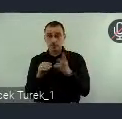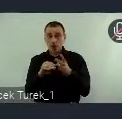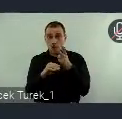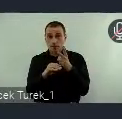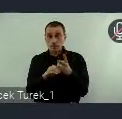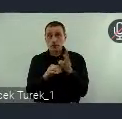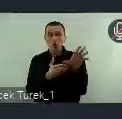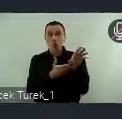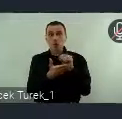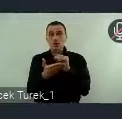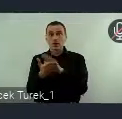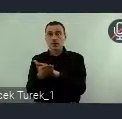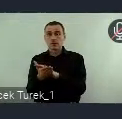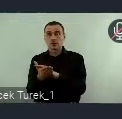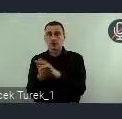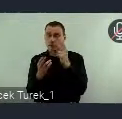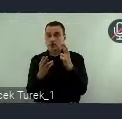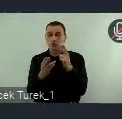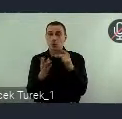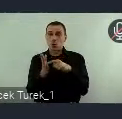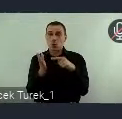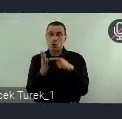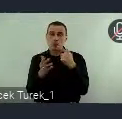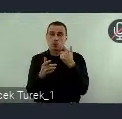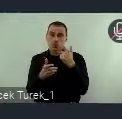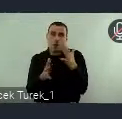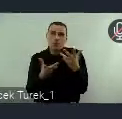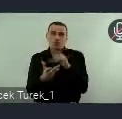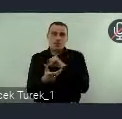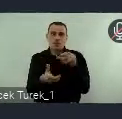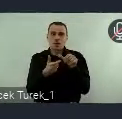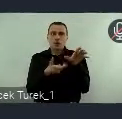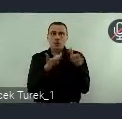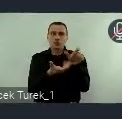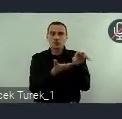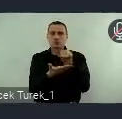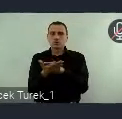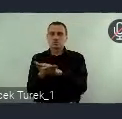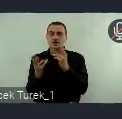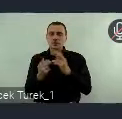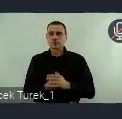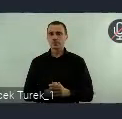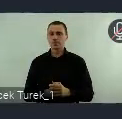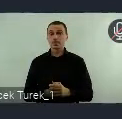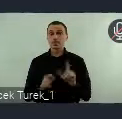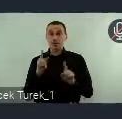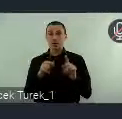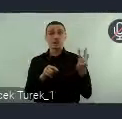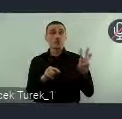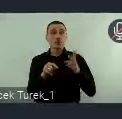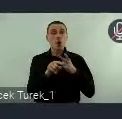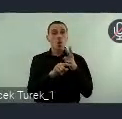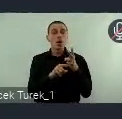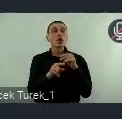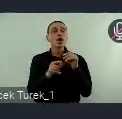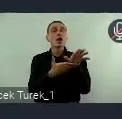wkleić to do Worda do notatnika to to jesteś przetwarzane maszynowo Oczywiście ta strona może być niedostępna kompletnie ale